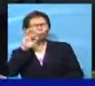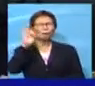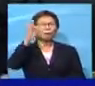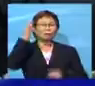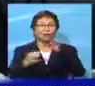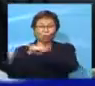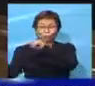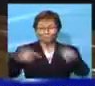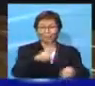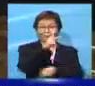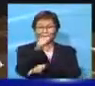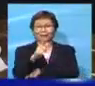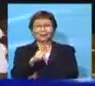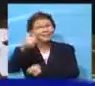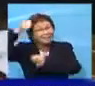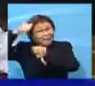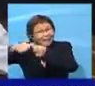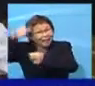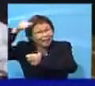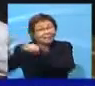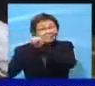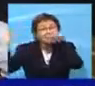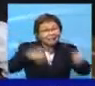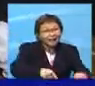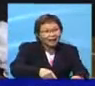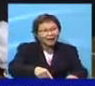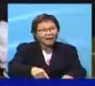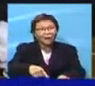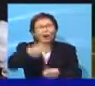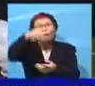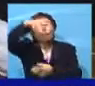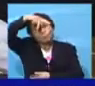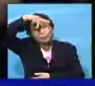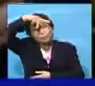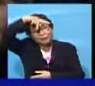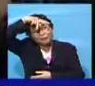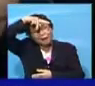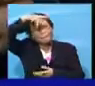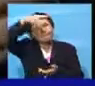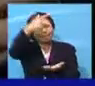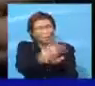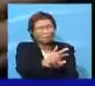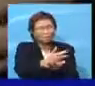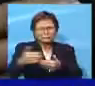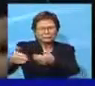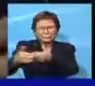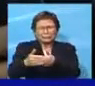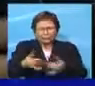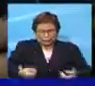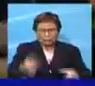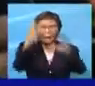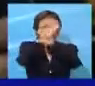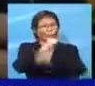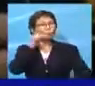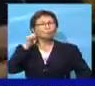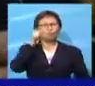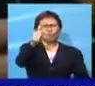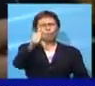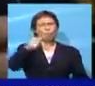Kuala Lumpur ni, jangan lupa untuk datang ke food truck park ni di sekitar Jalan Ampang. Memang best. Anda kena cuba.